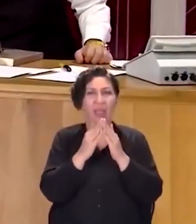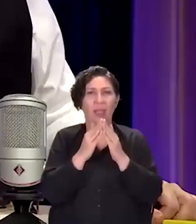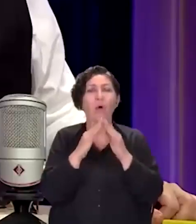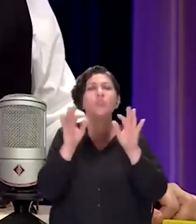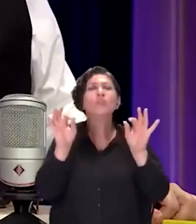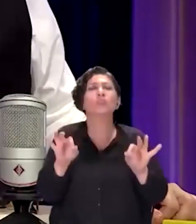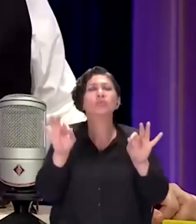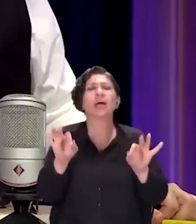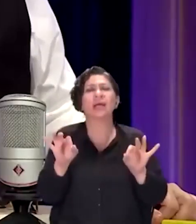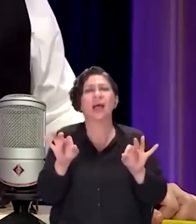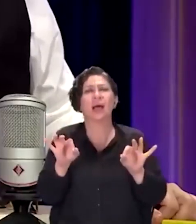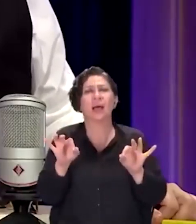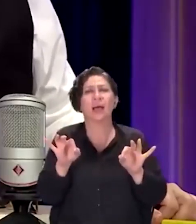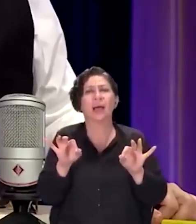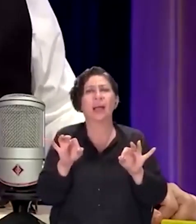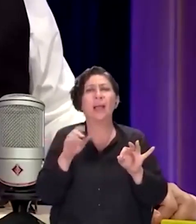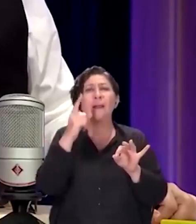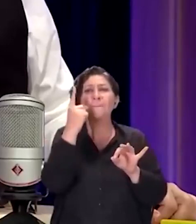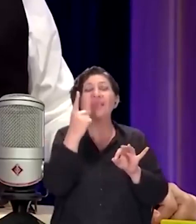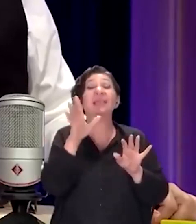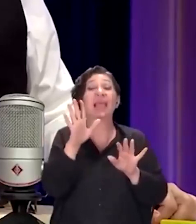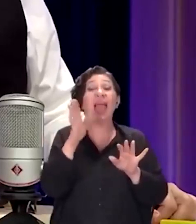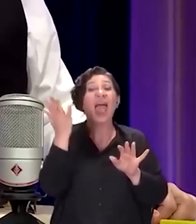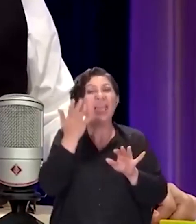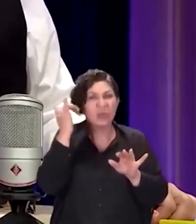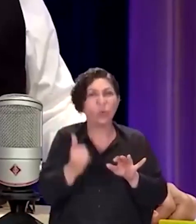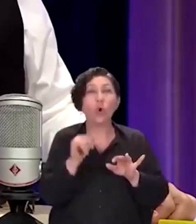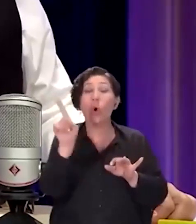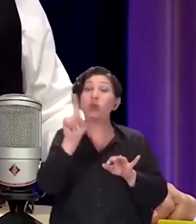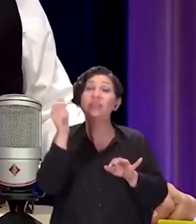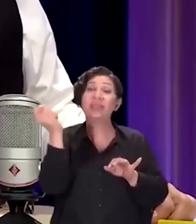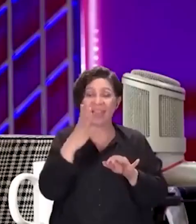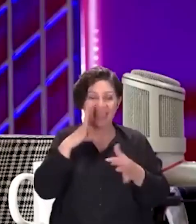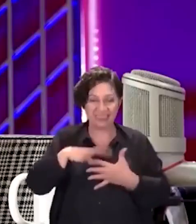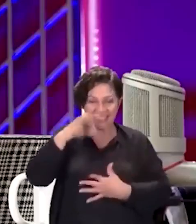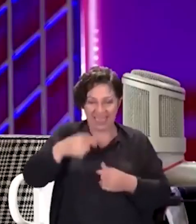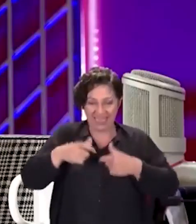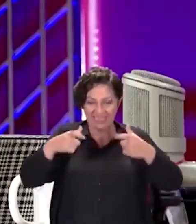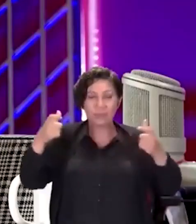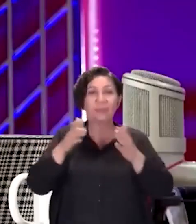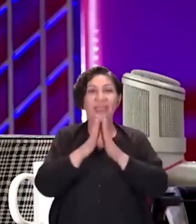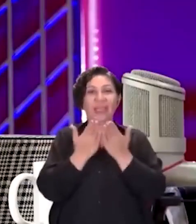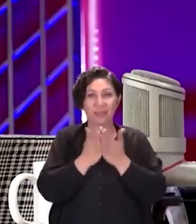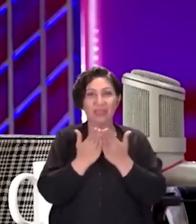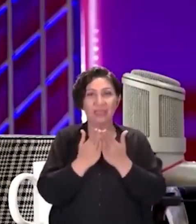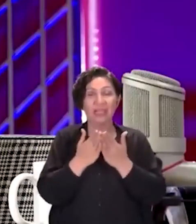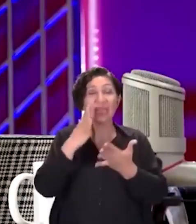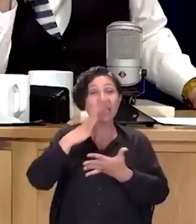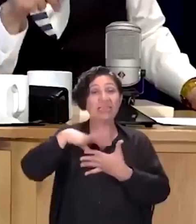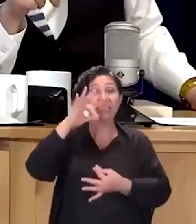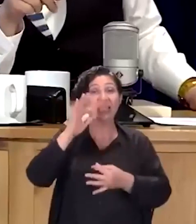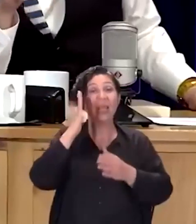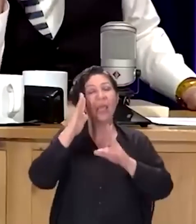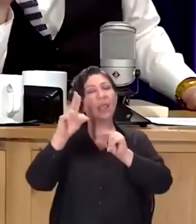Evet. Mutlaka yani bir tane değil en aşağı 10 tane kişisel gelişim kitabını